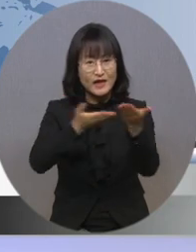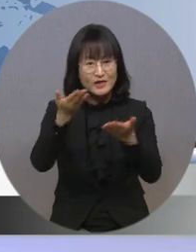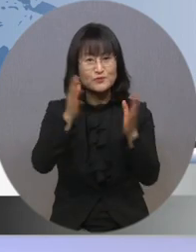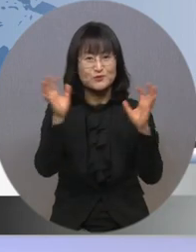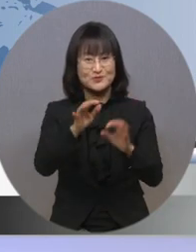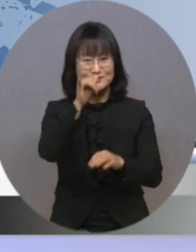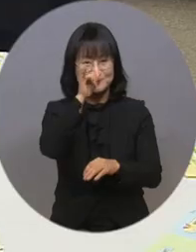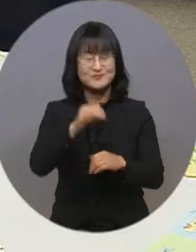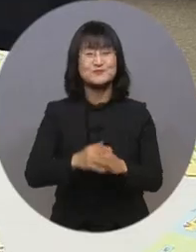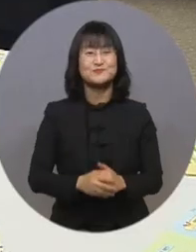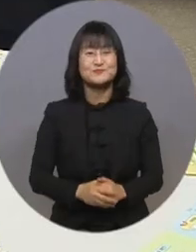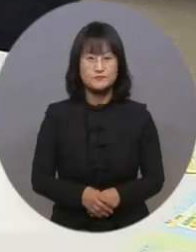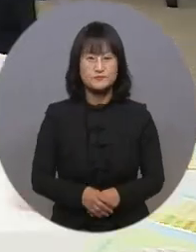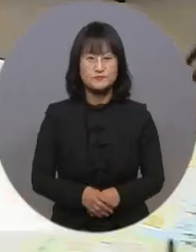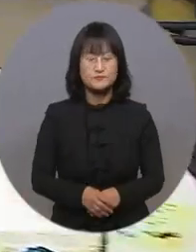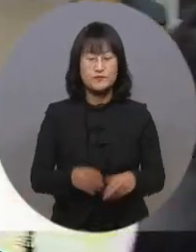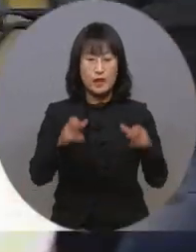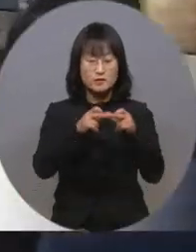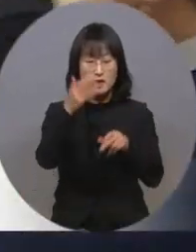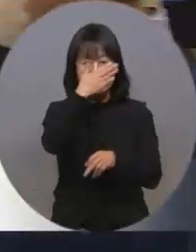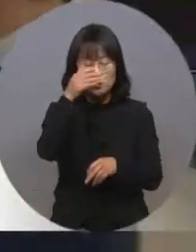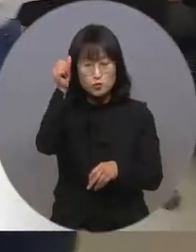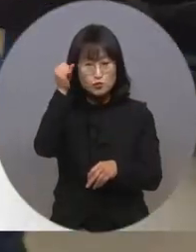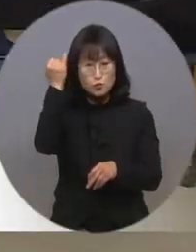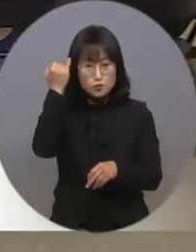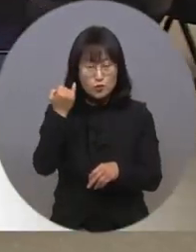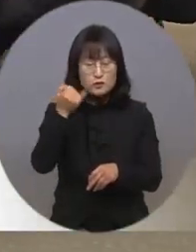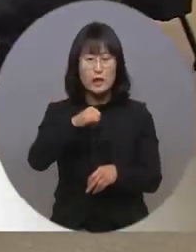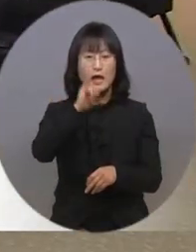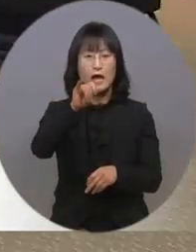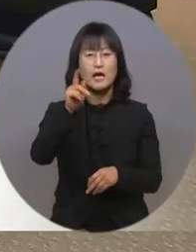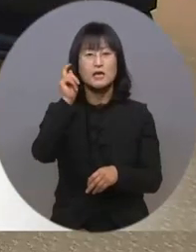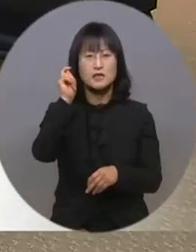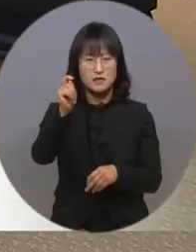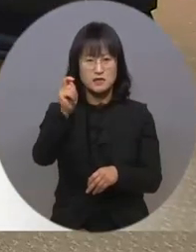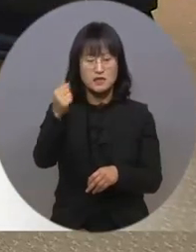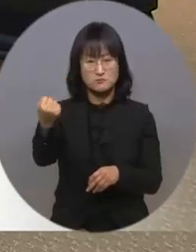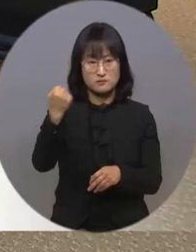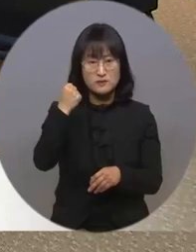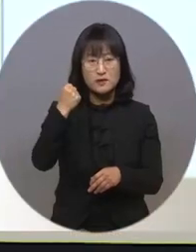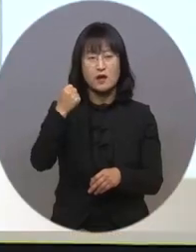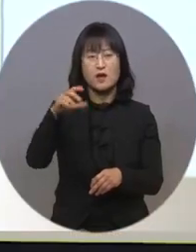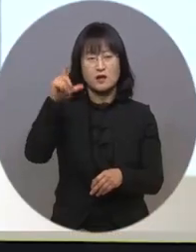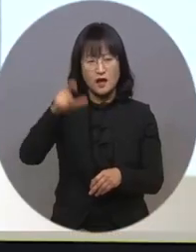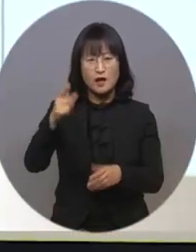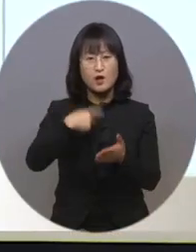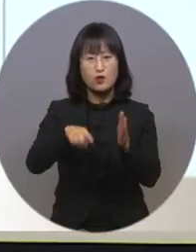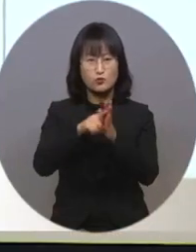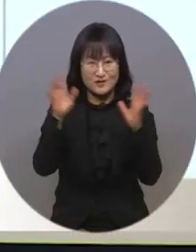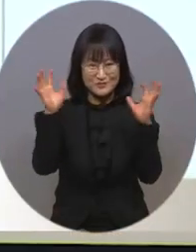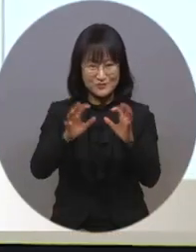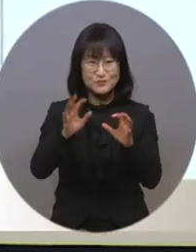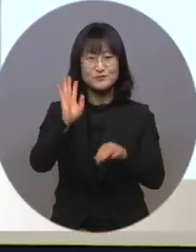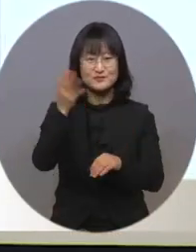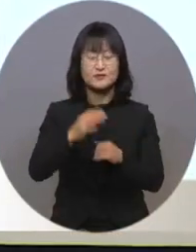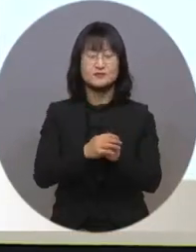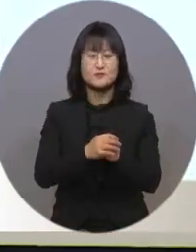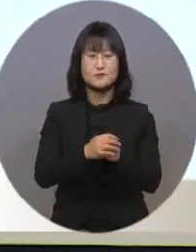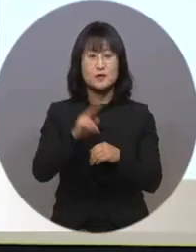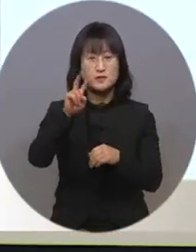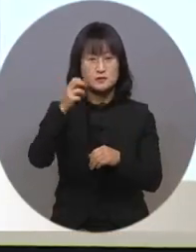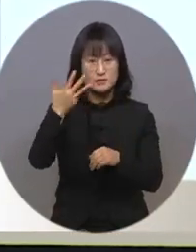전합니다. 장애 청소년들의 IT 역량 강화를 위한 자리가 마련됐습니다. 지난달